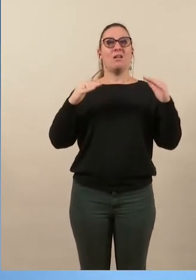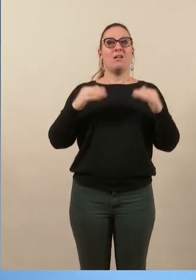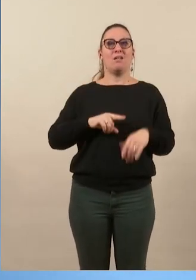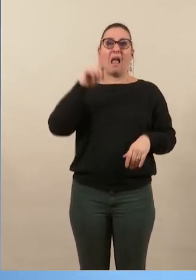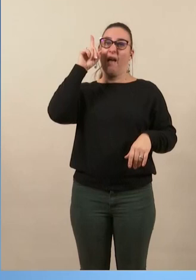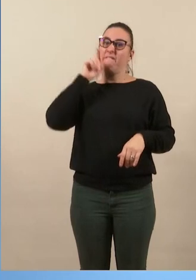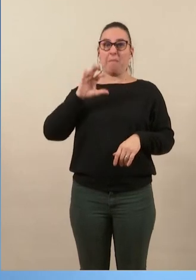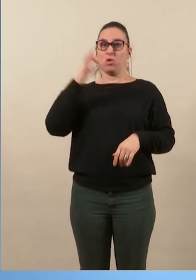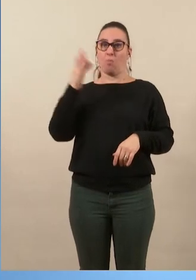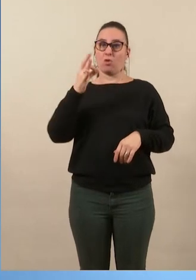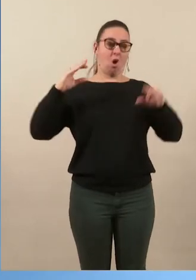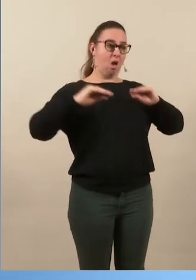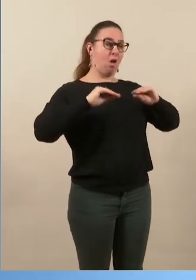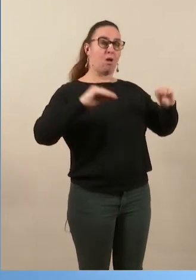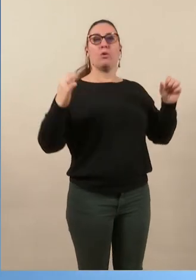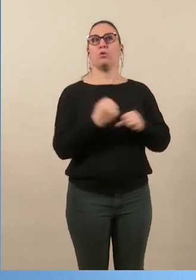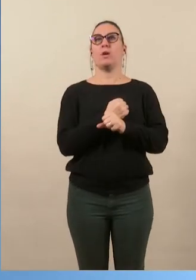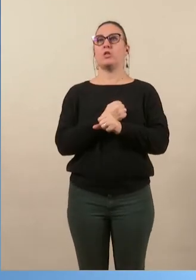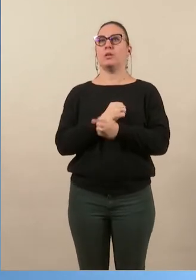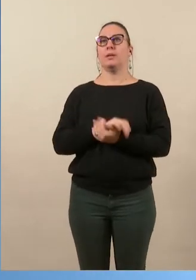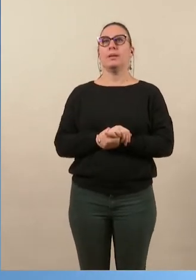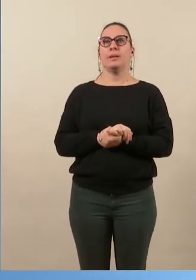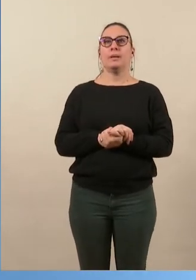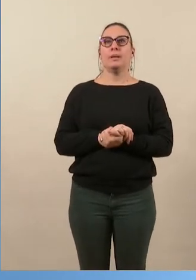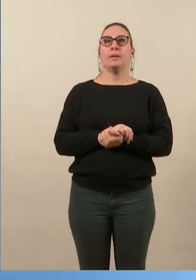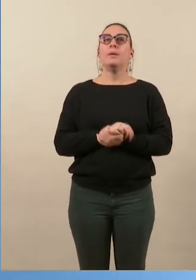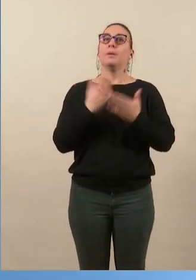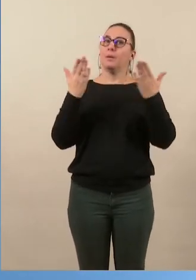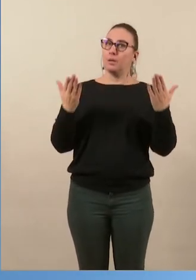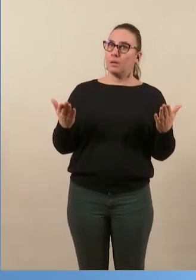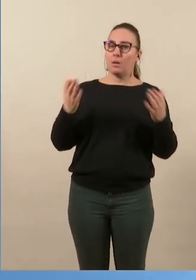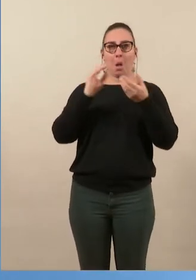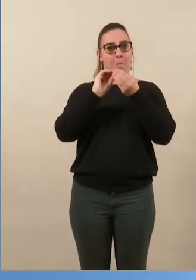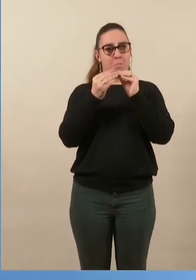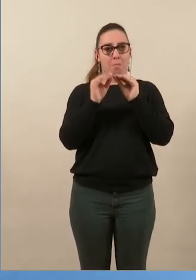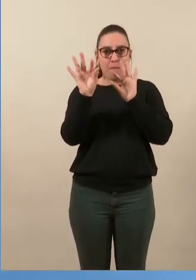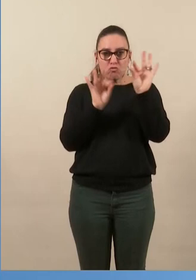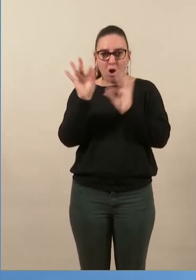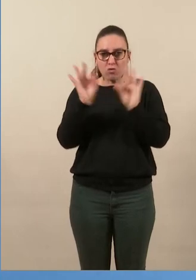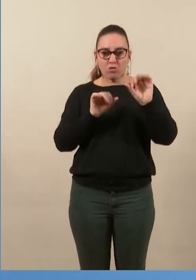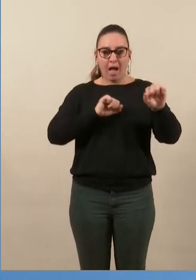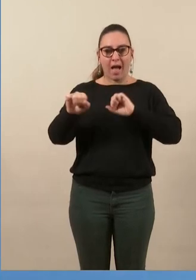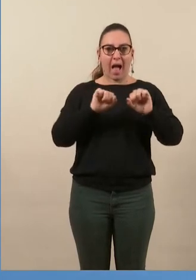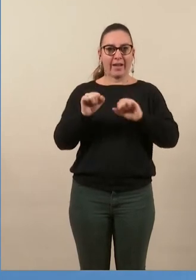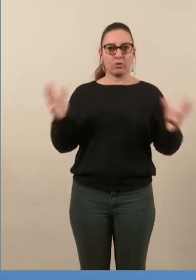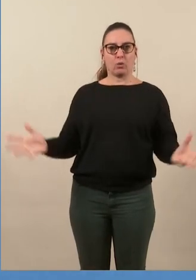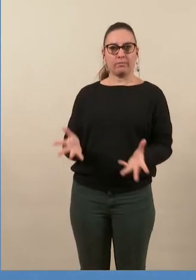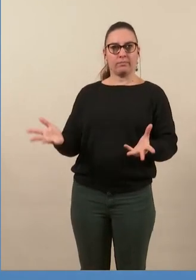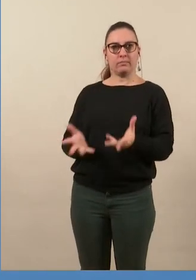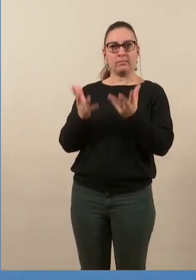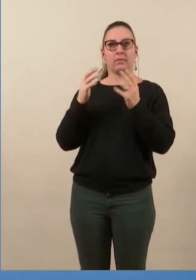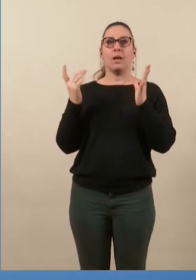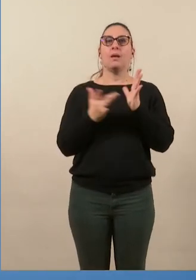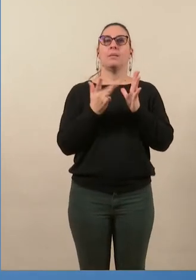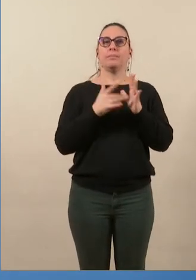le fassent après je trouve que vous avez aussi un problème dans le choix des actions que vous soutenez par exemple en